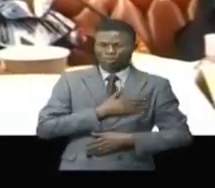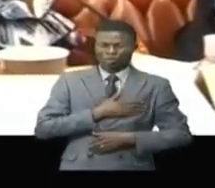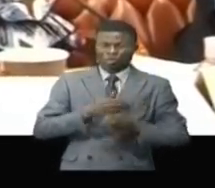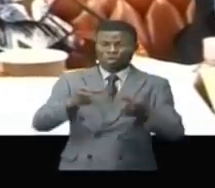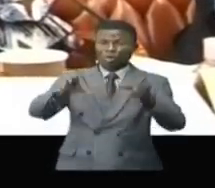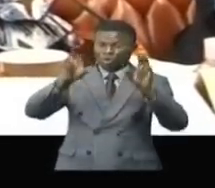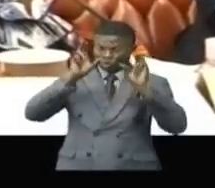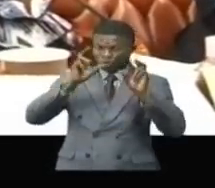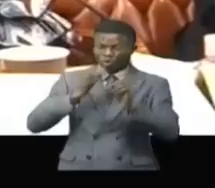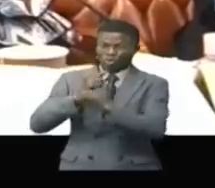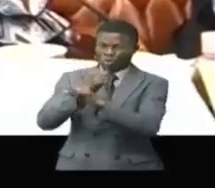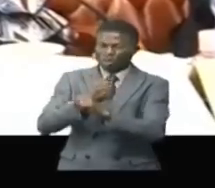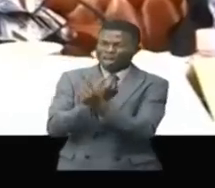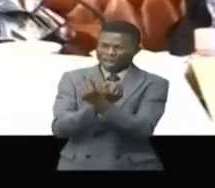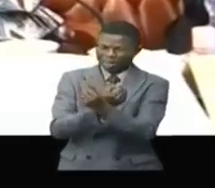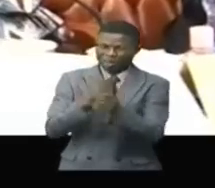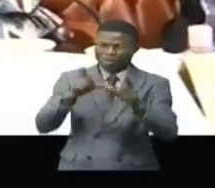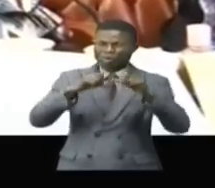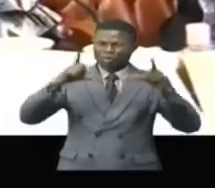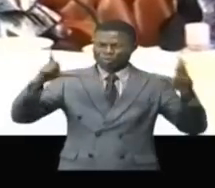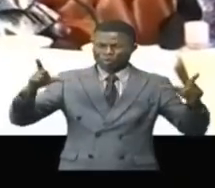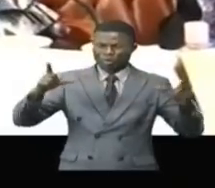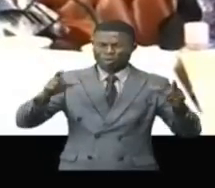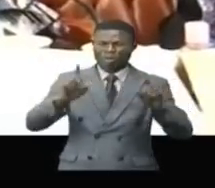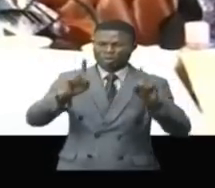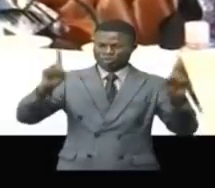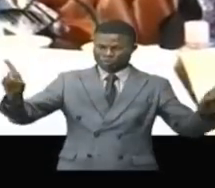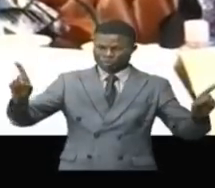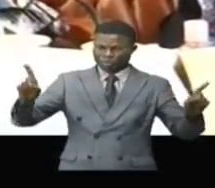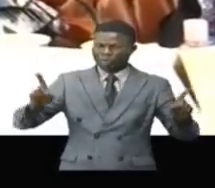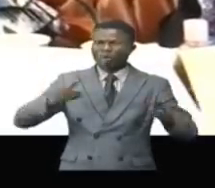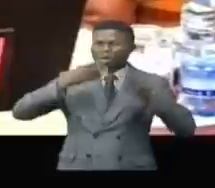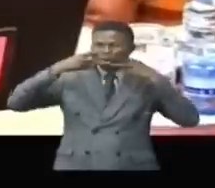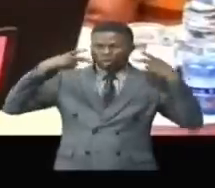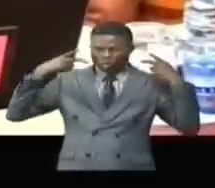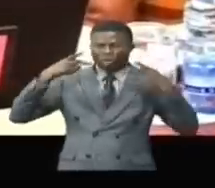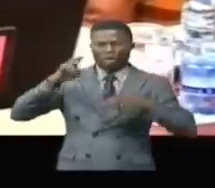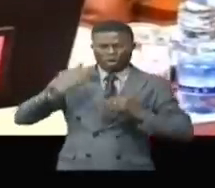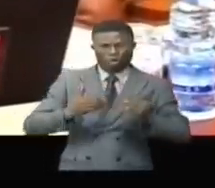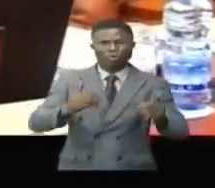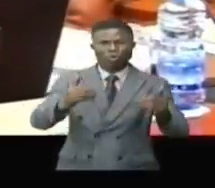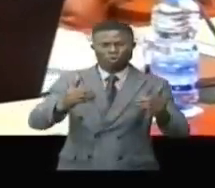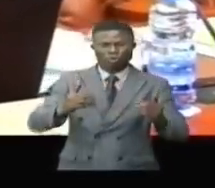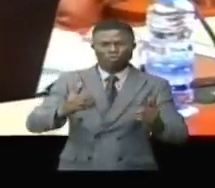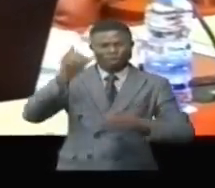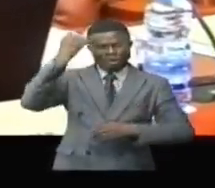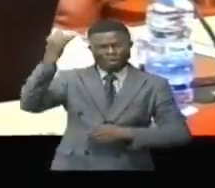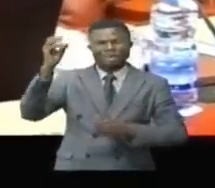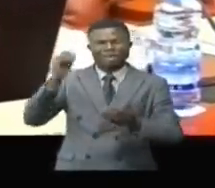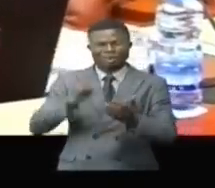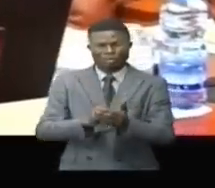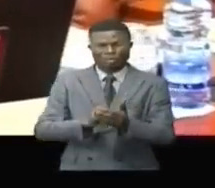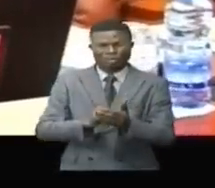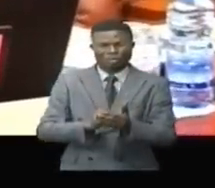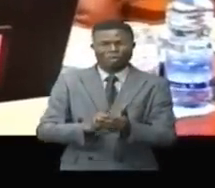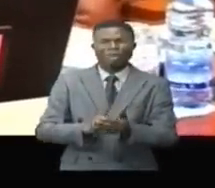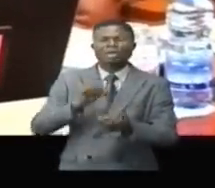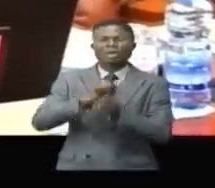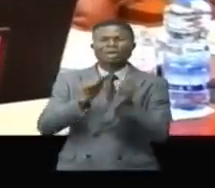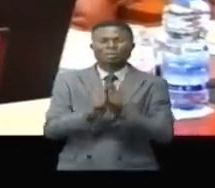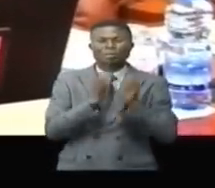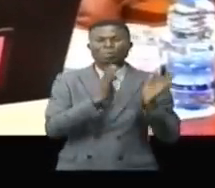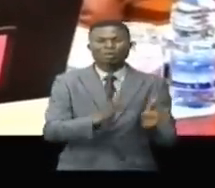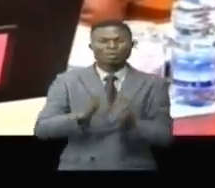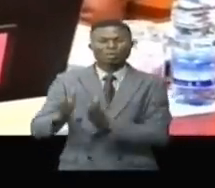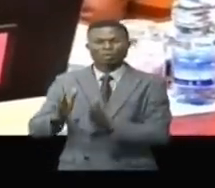et à continuer d'observer strictement les mesures barrières. Sur un autre registre, dans le cadre des préparatifs